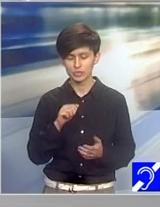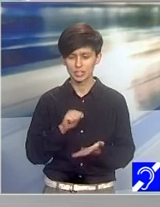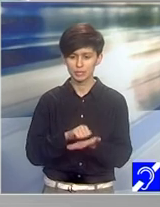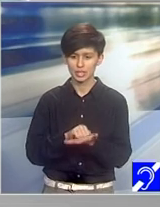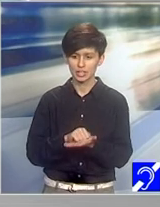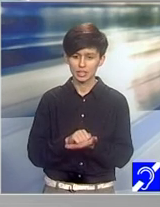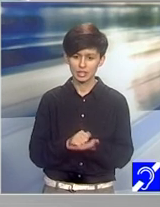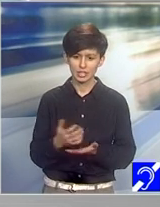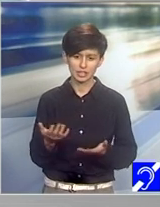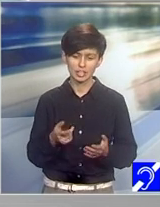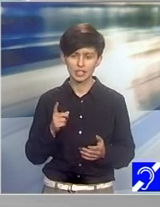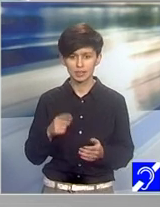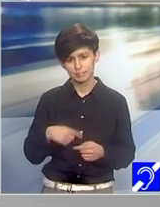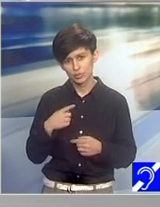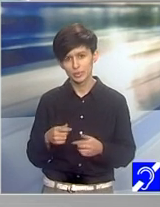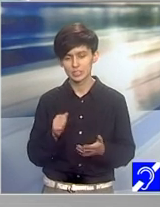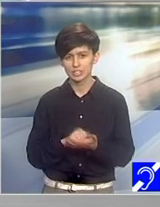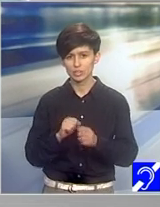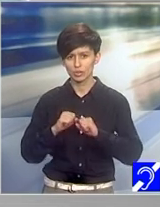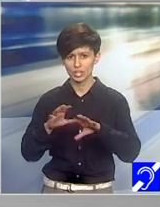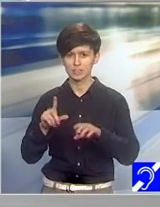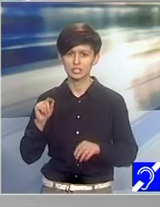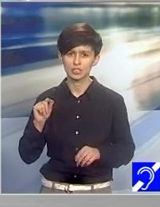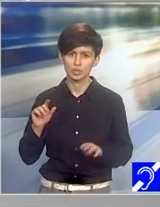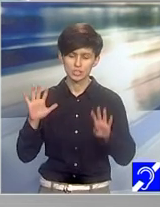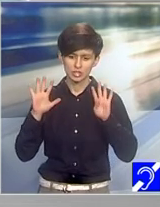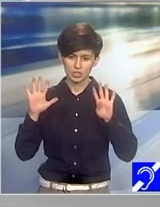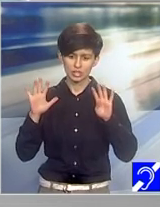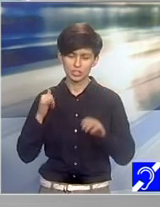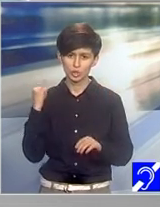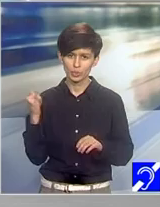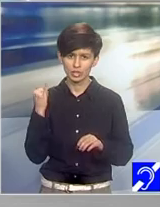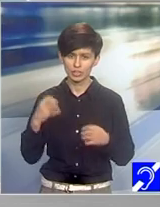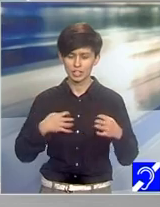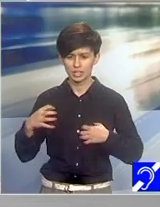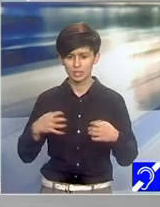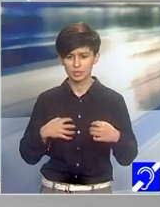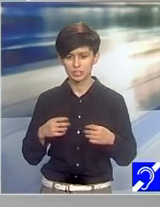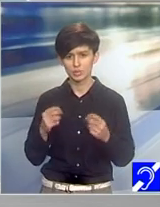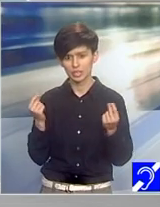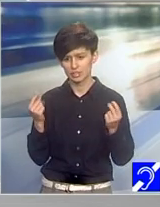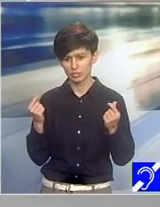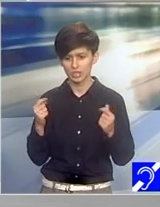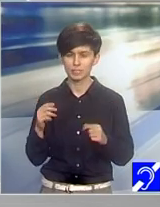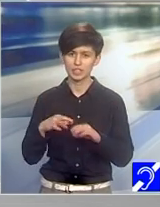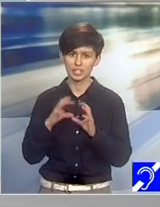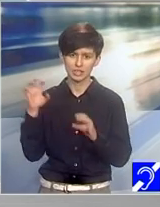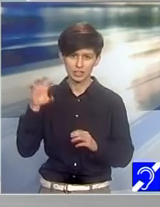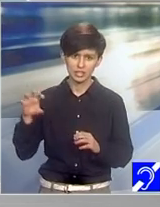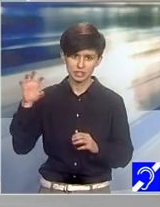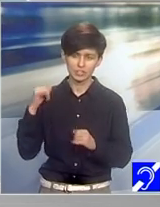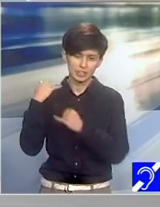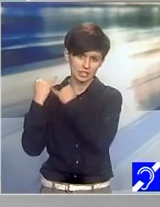urmează să o lansați în 29 ianuarie la Muzeul Etnografic al Transilvaniei, Istoria